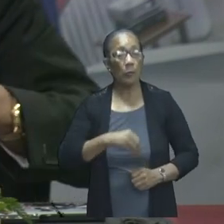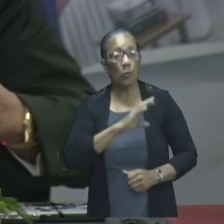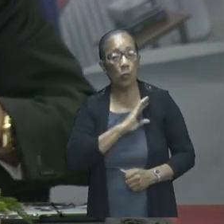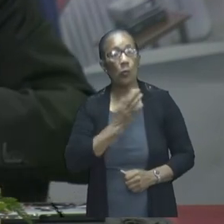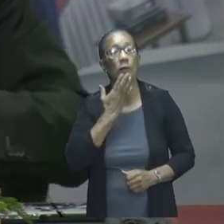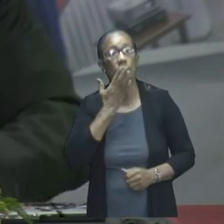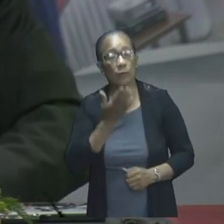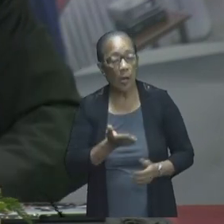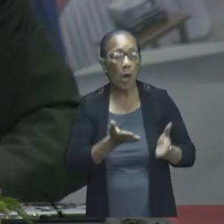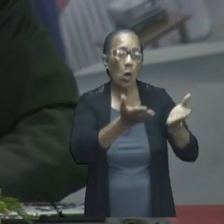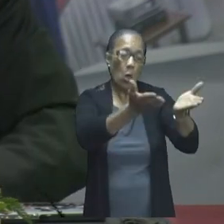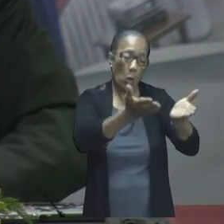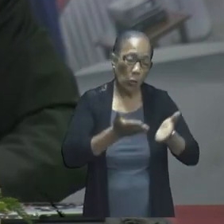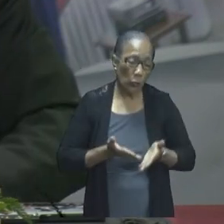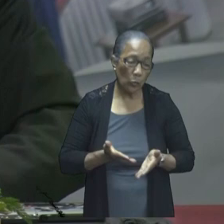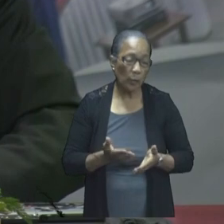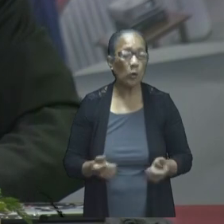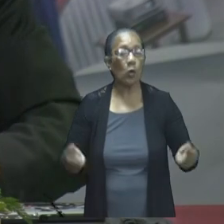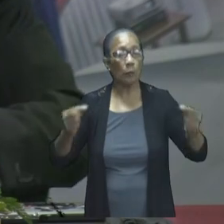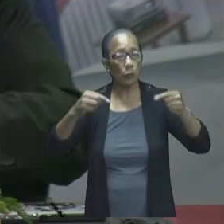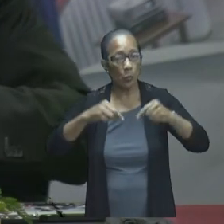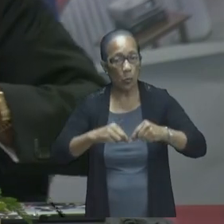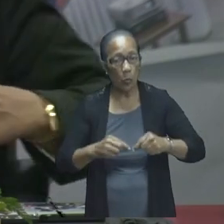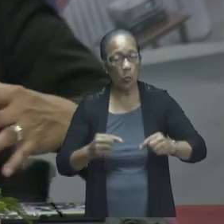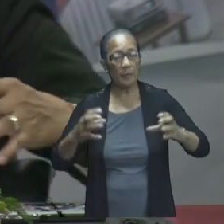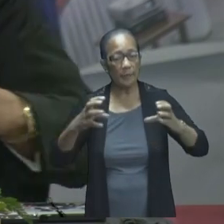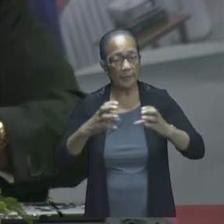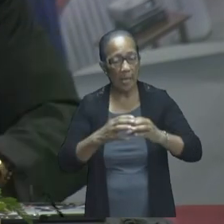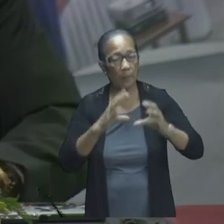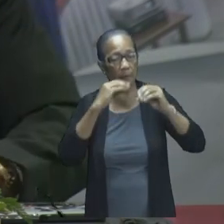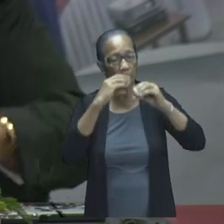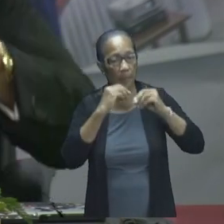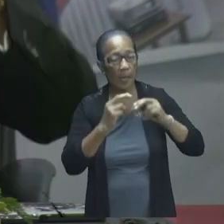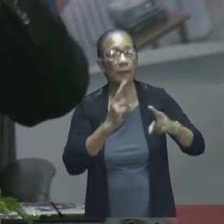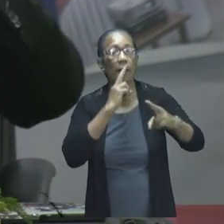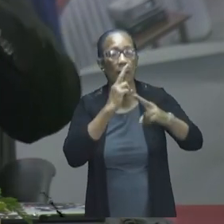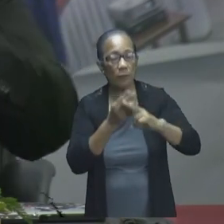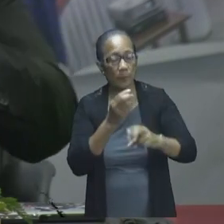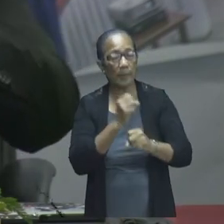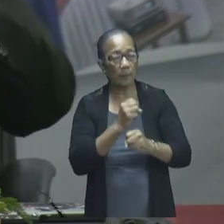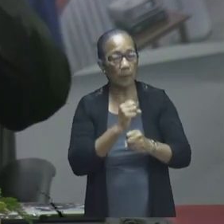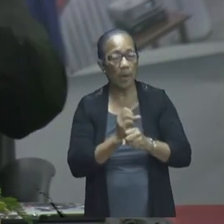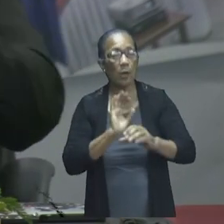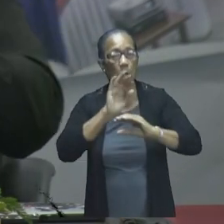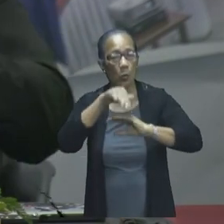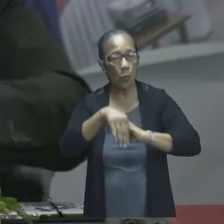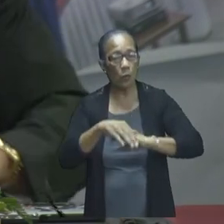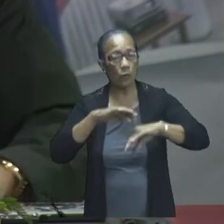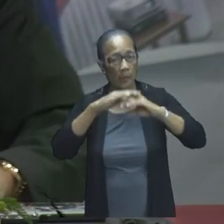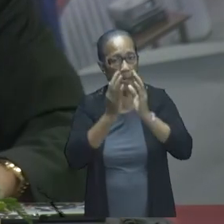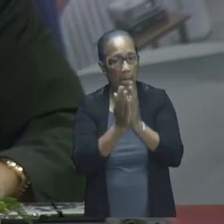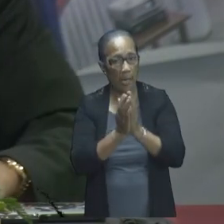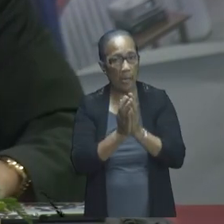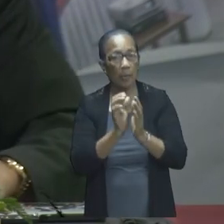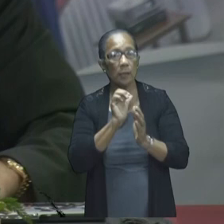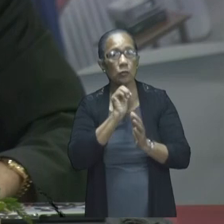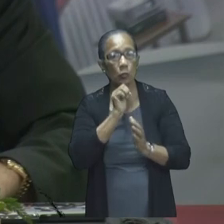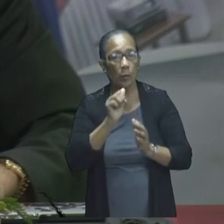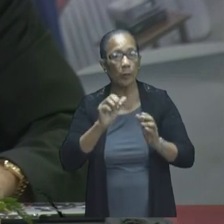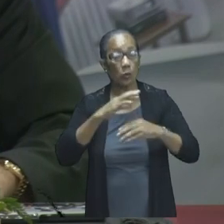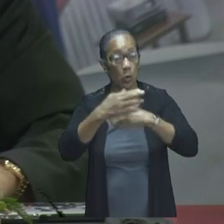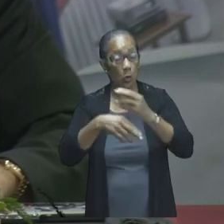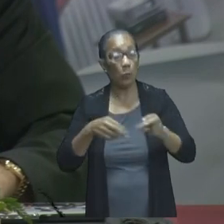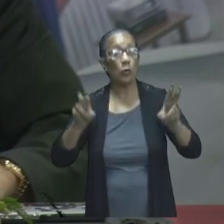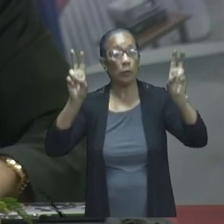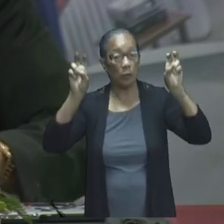komen ook om goed overleg met meta was incoming charm ook met het team van suriname met betrekking tot de agenda de issues die er zijn om dat goed